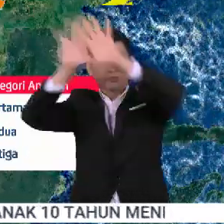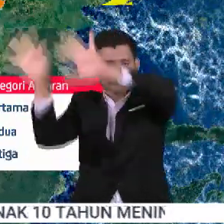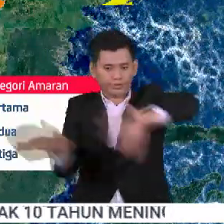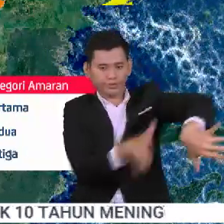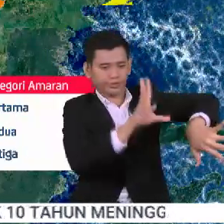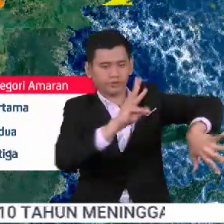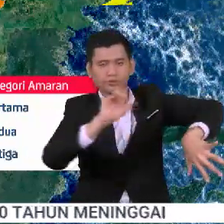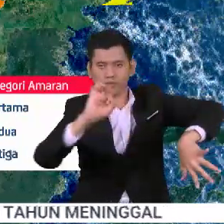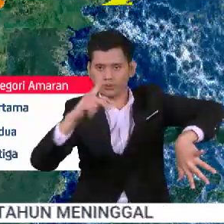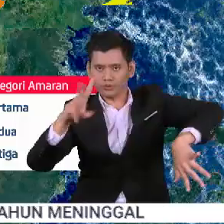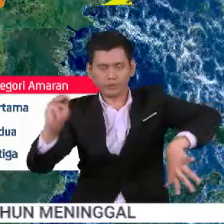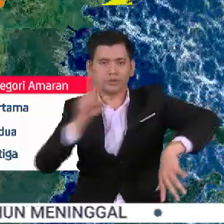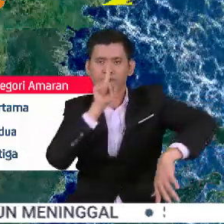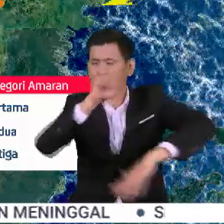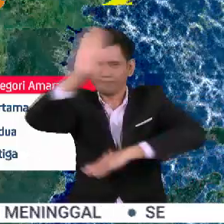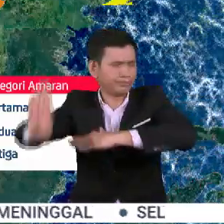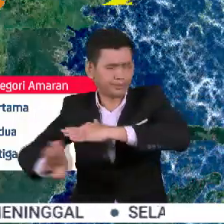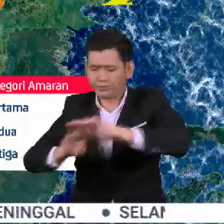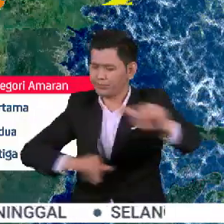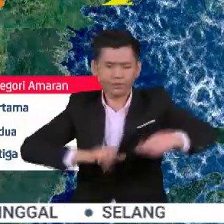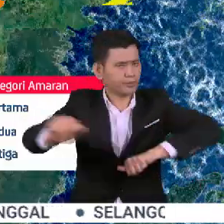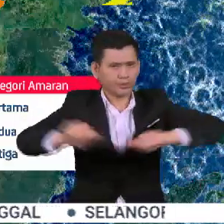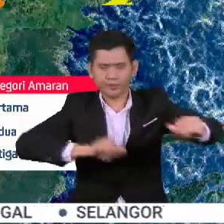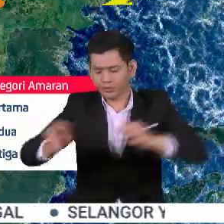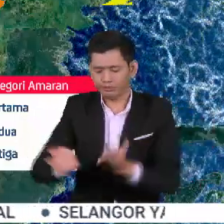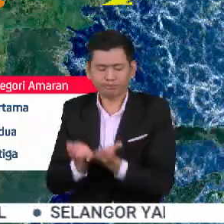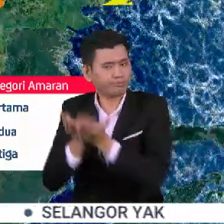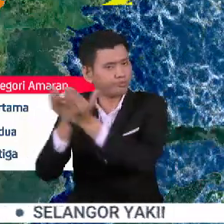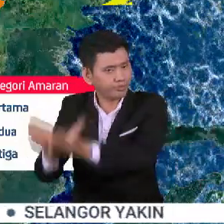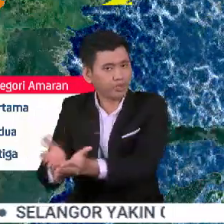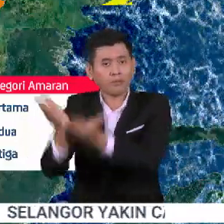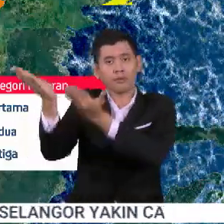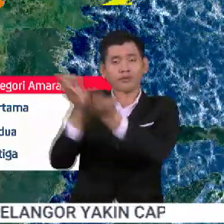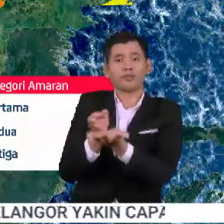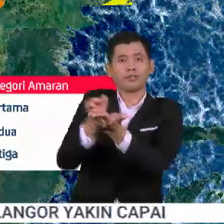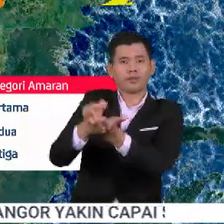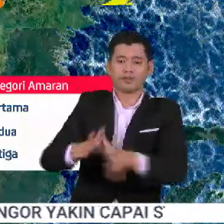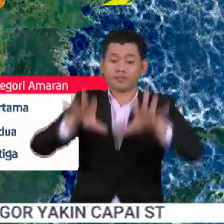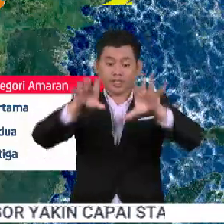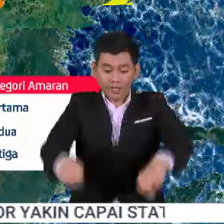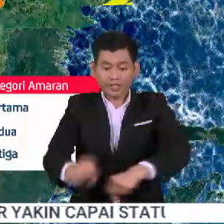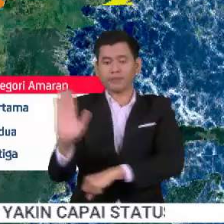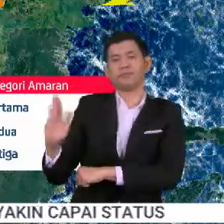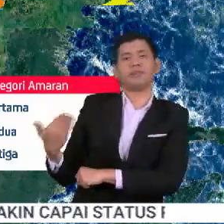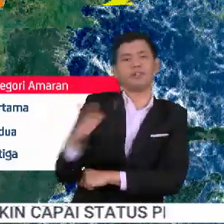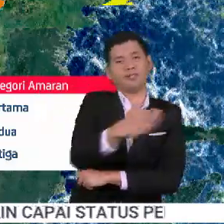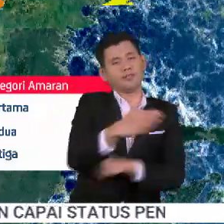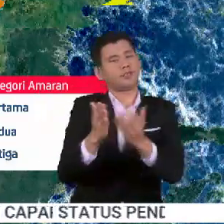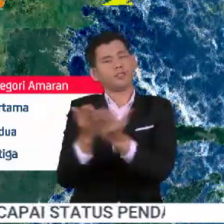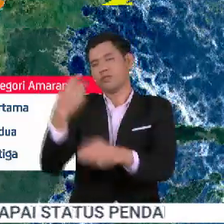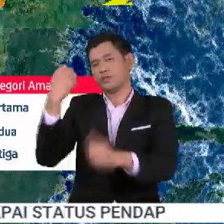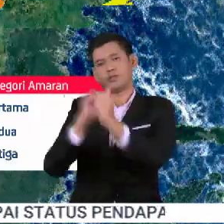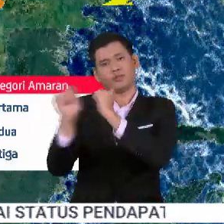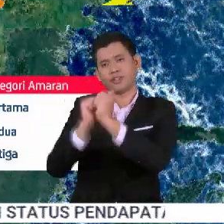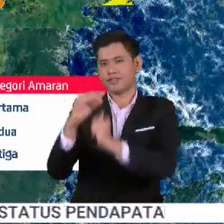jam. Ini adalah berbahaya kepada sebarang aktiviti perkapalan perkhidmatan feri, menangkap ikan, bot-bot kecil, sukan